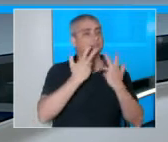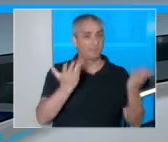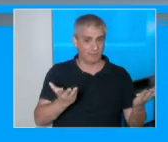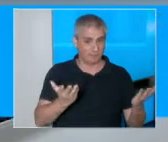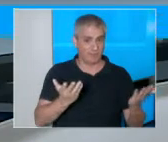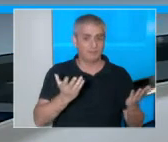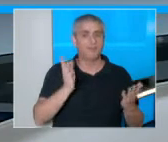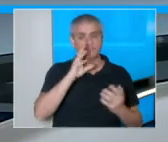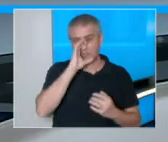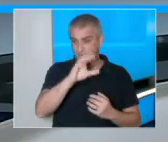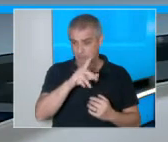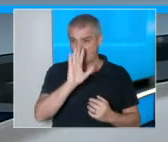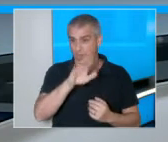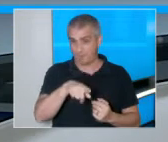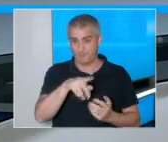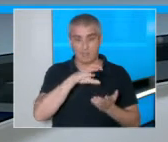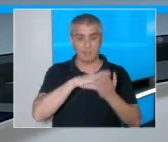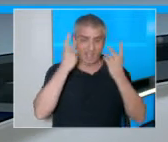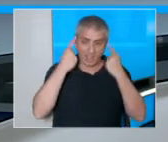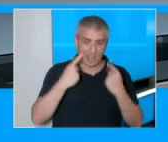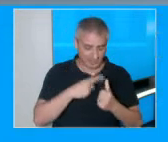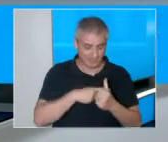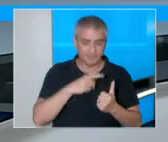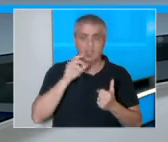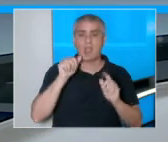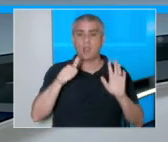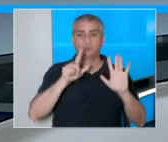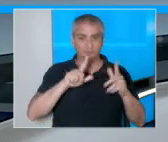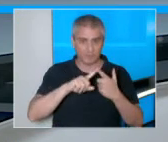הקלעים. ניתן לצפות בנו גם באתר בחדרי חרדים, אתר